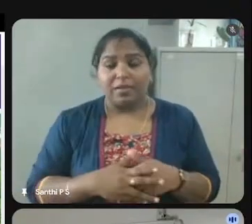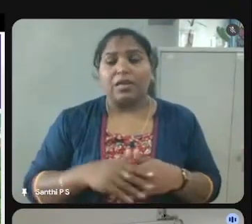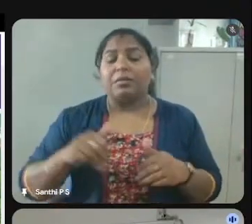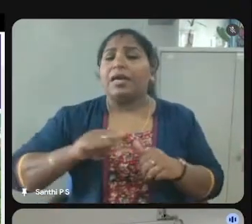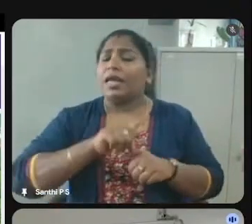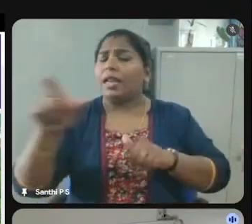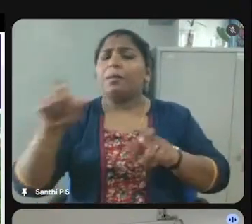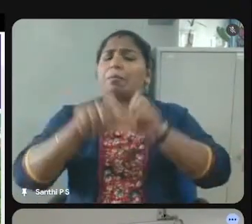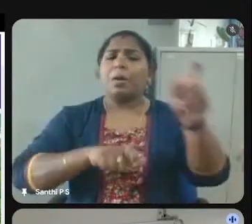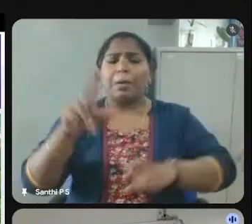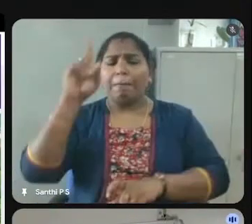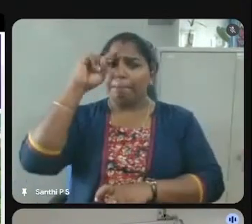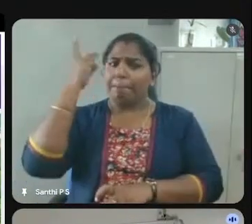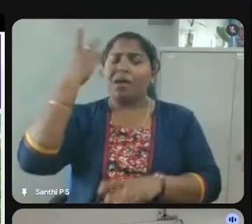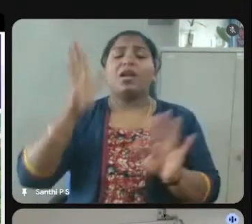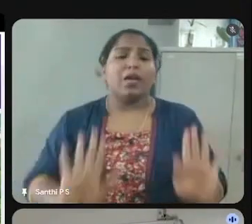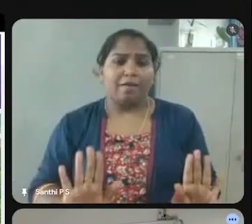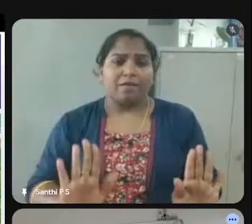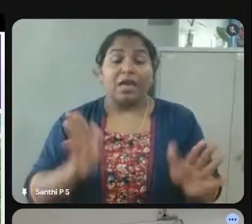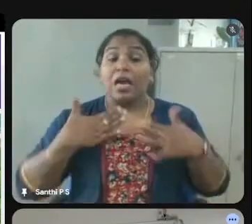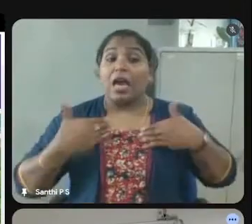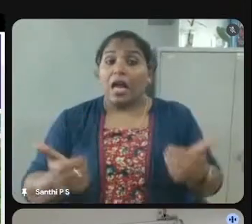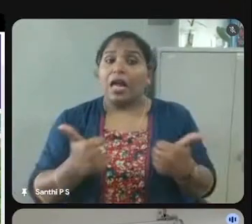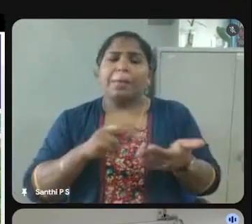ഒരു തെറ്റിദ്ധാരണയാണ് ആരോഗ്യം എന്നുള്ളത്